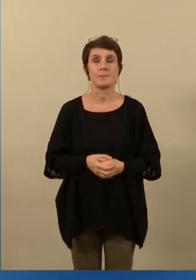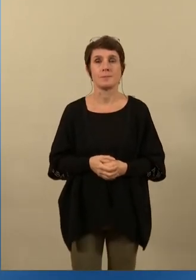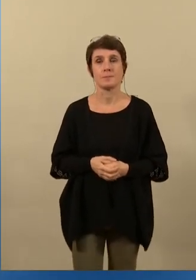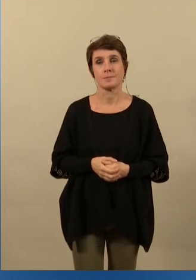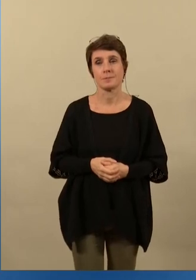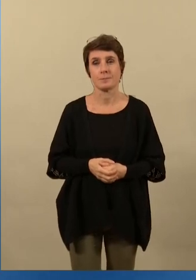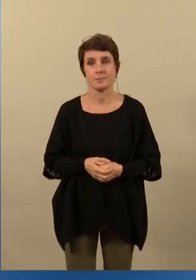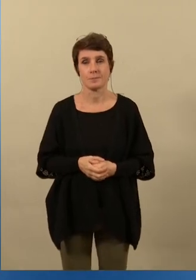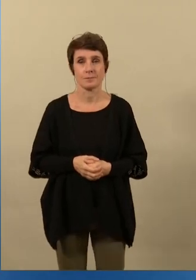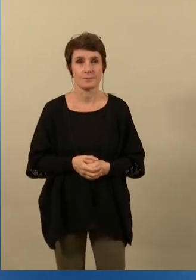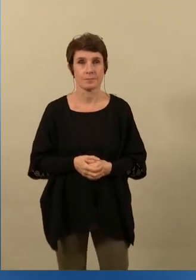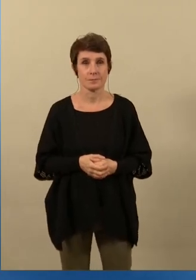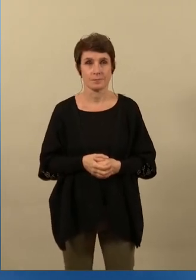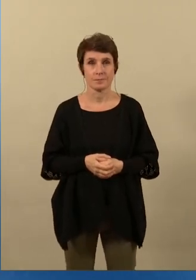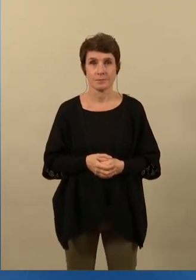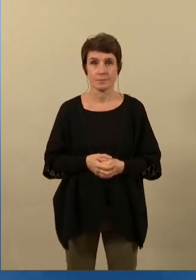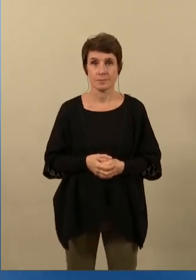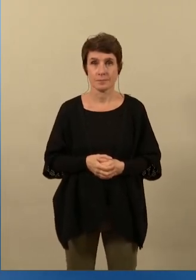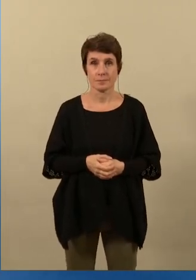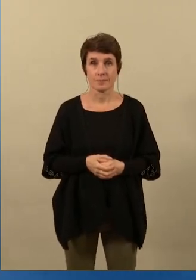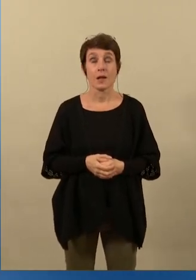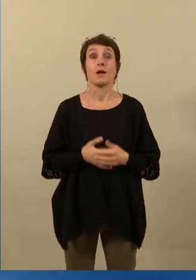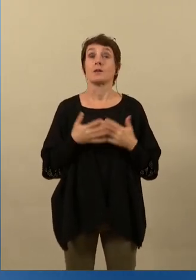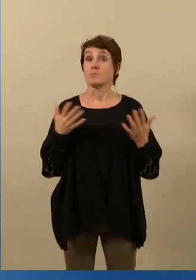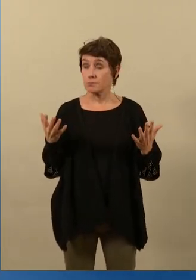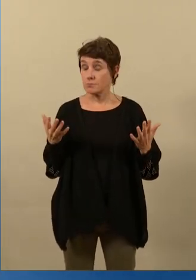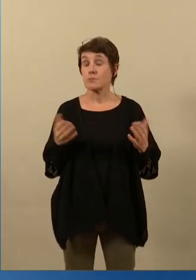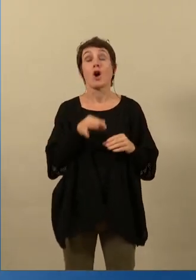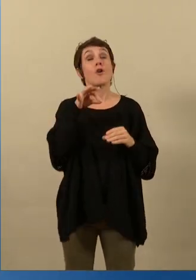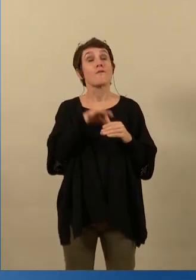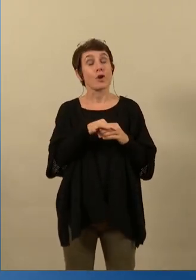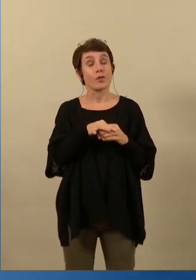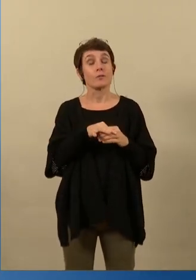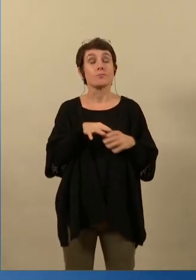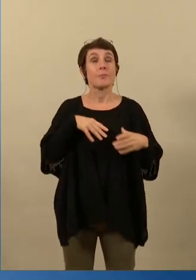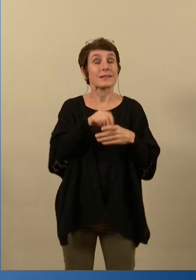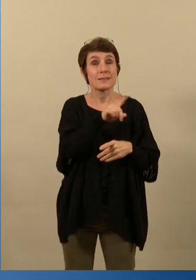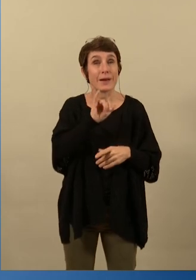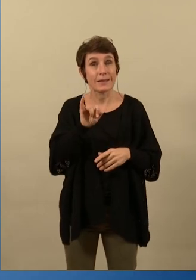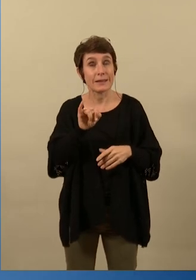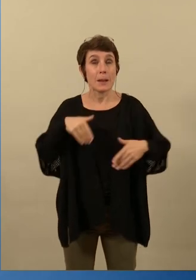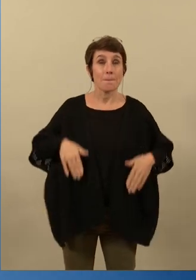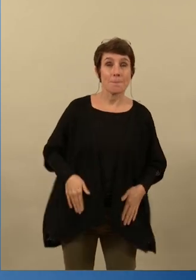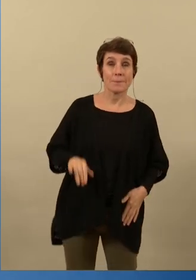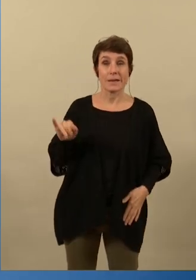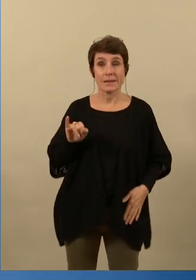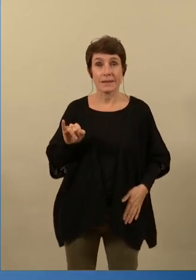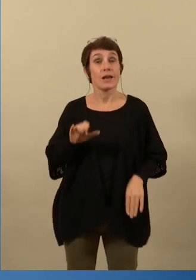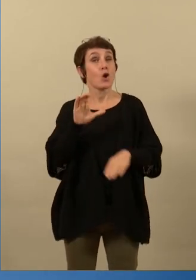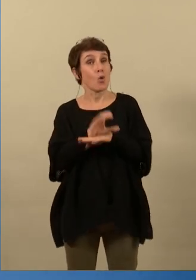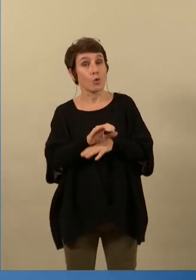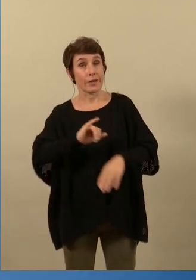réalité non je mets au voix qui ne prend pas part au vote qui s'abstient qui vote